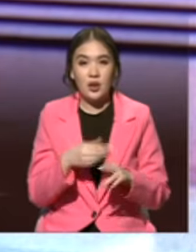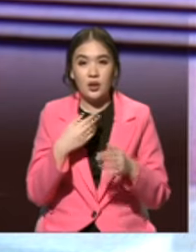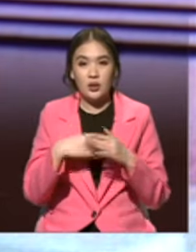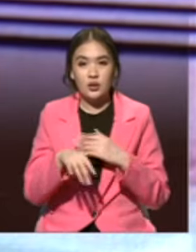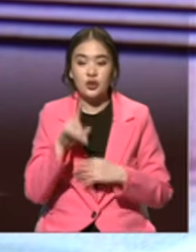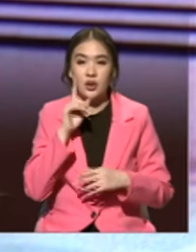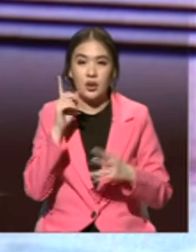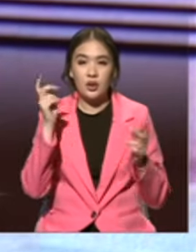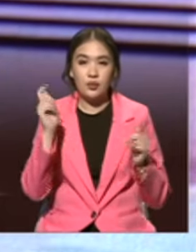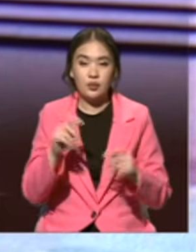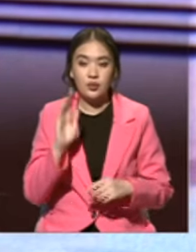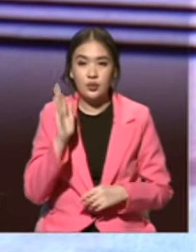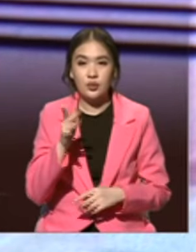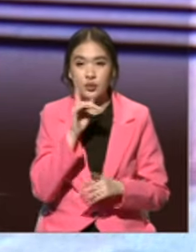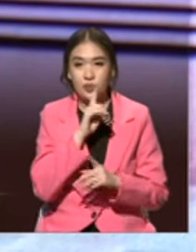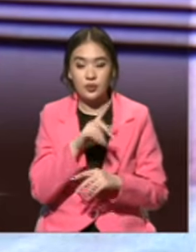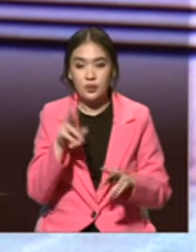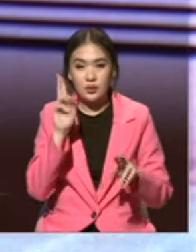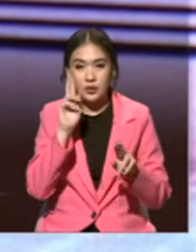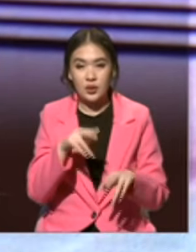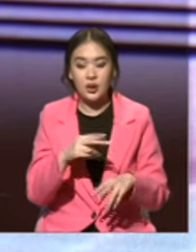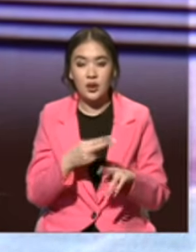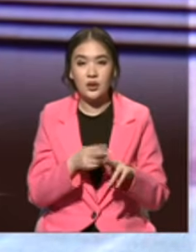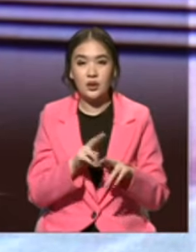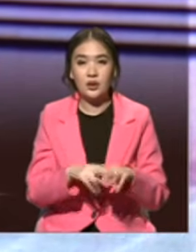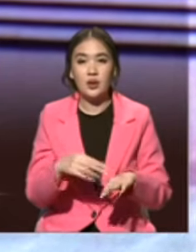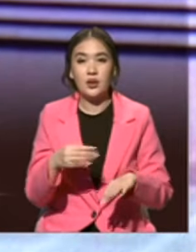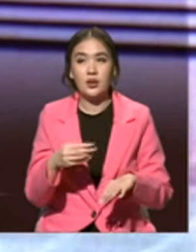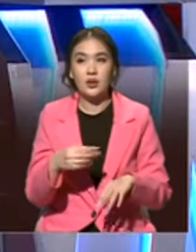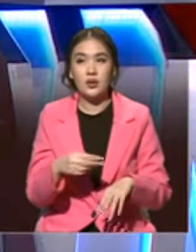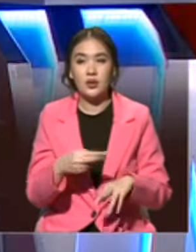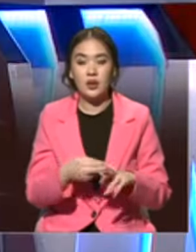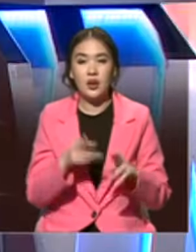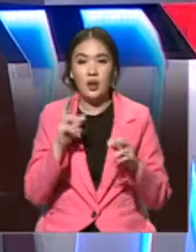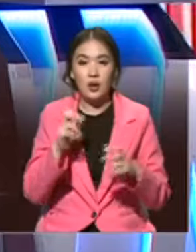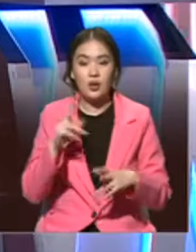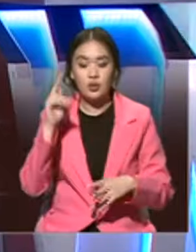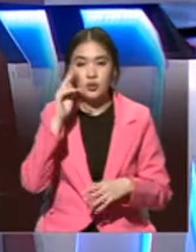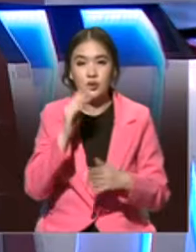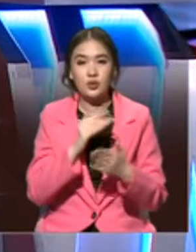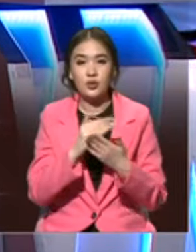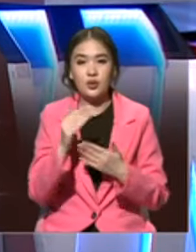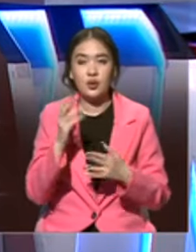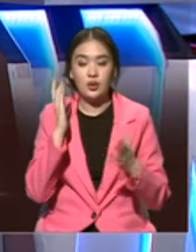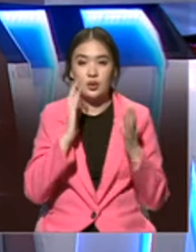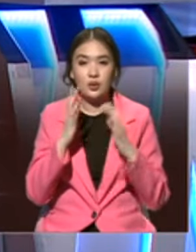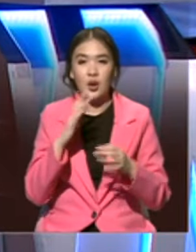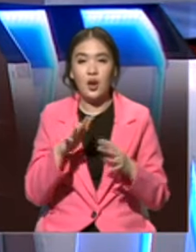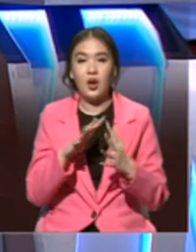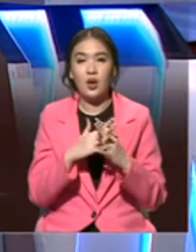келе ме, келмей ме? Сол себептен біз оларға қалай оларды мына оқу жоғары оқу бітіргеннен кейін ауылға